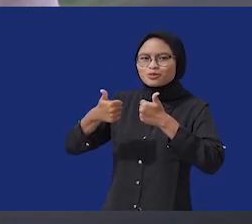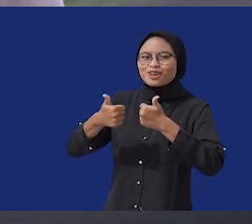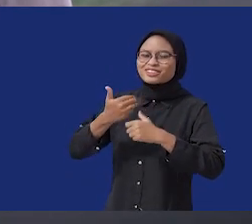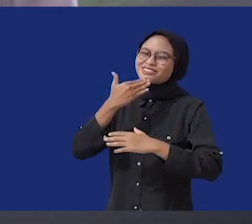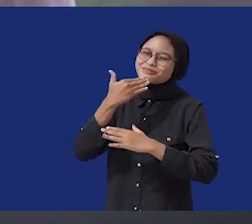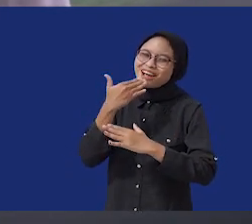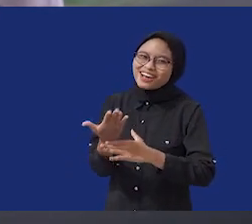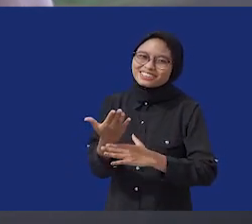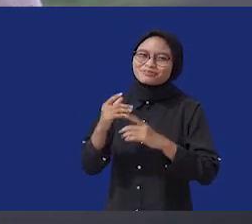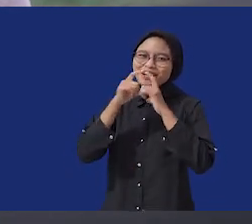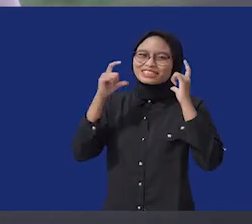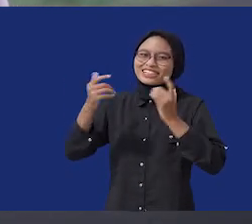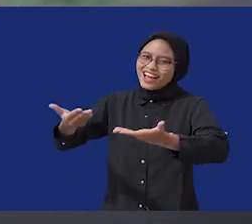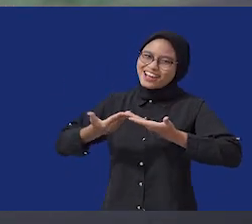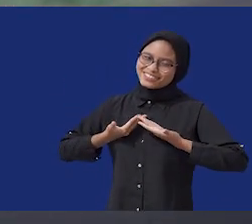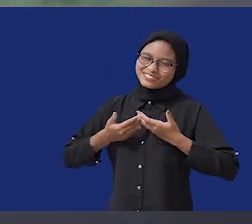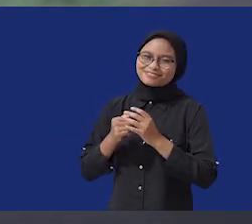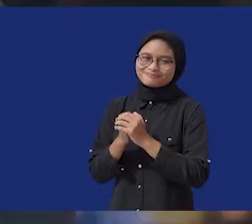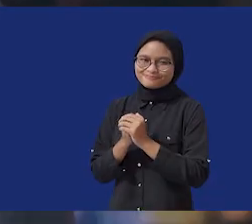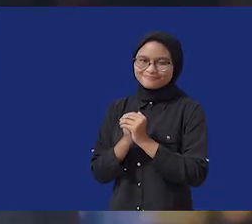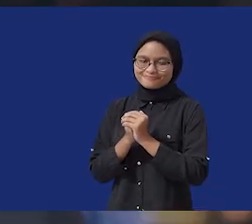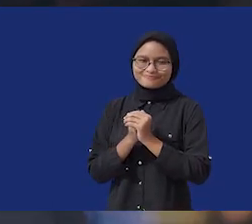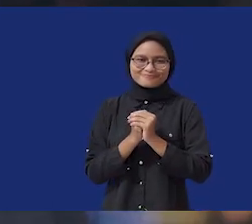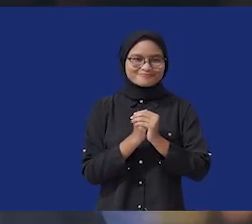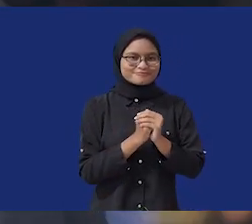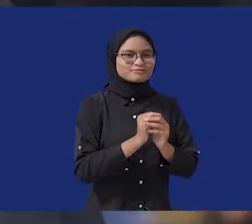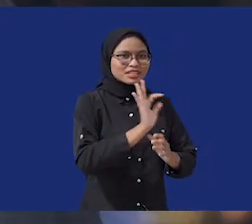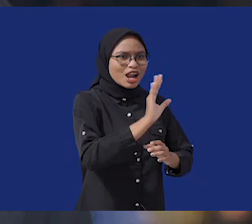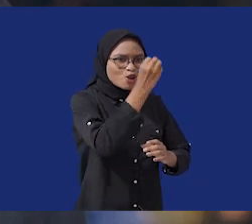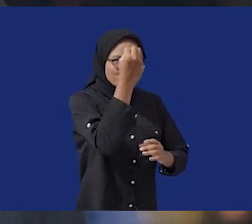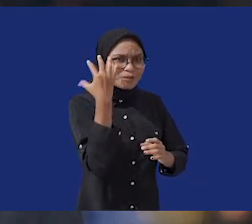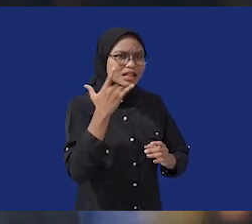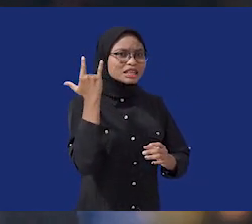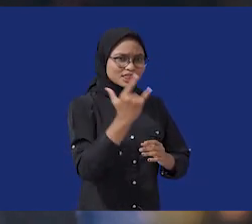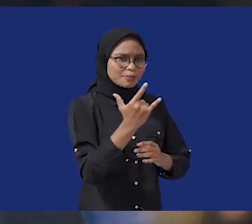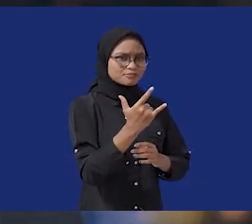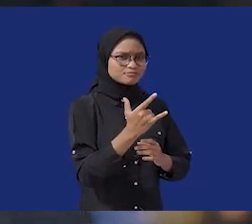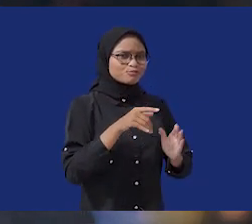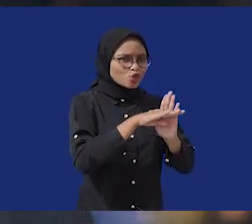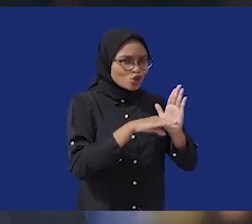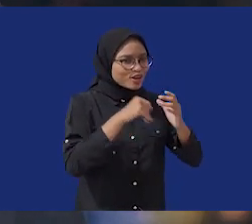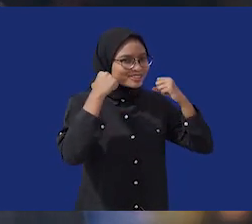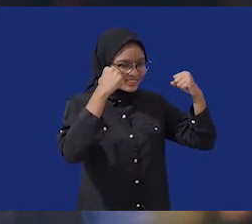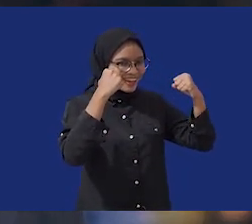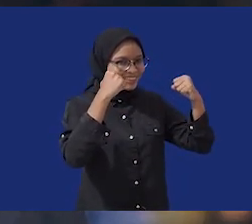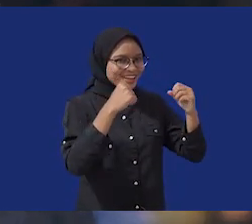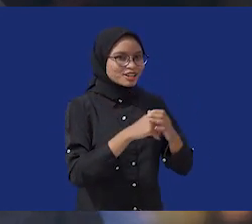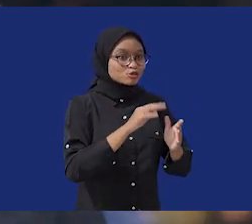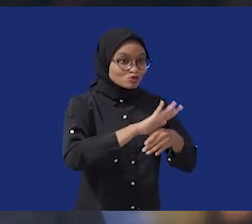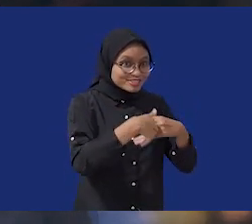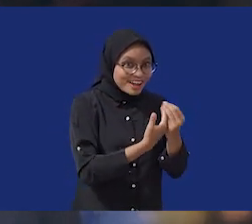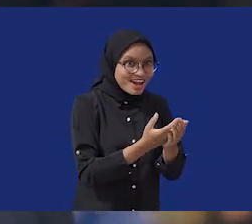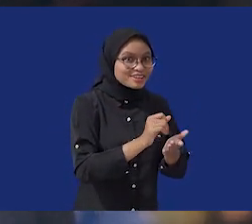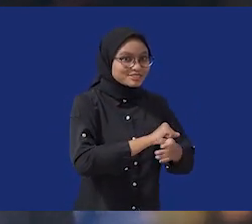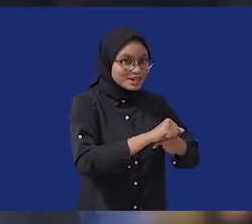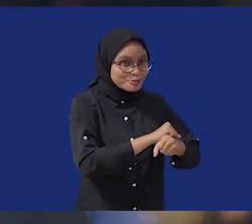Bapak. Nah, terima kasih suka si katong masker. Aisyu jangan lupa protokol kesehatan lainnya ya. Macam cuci tangan dengan